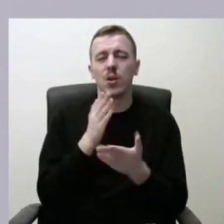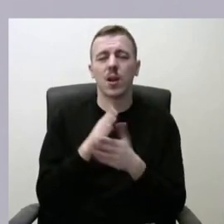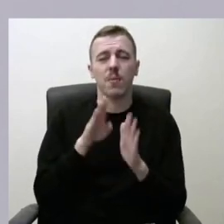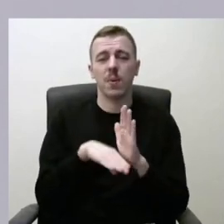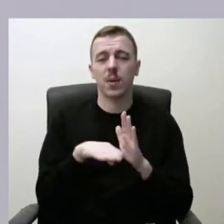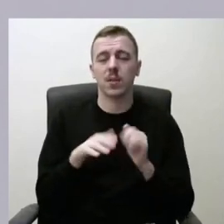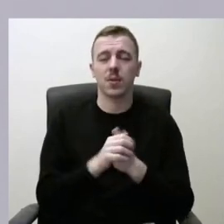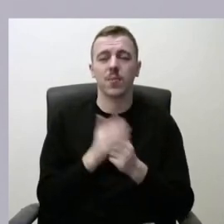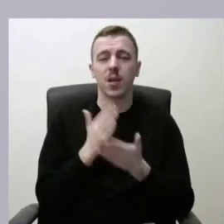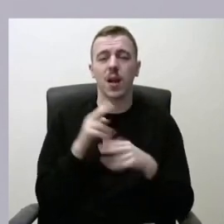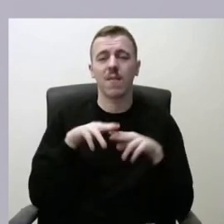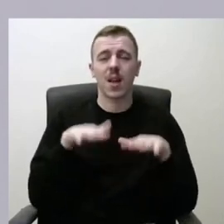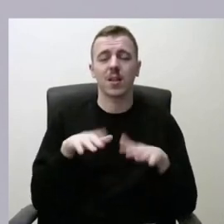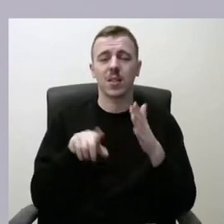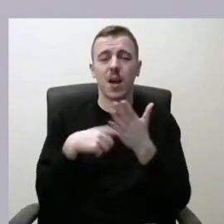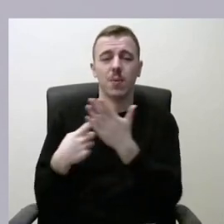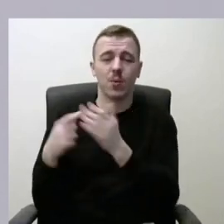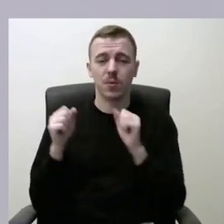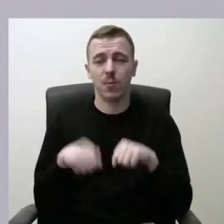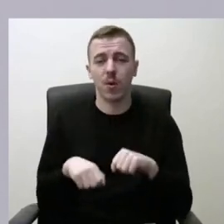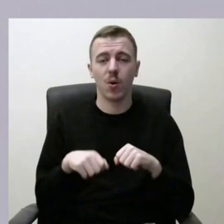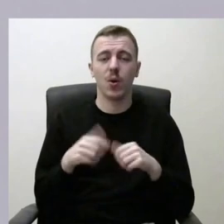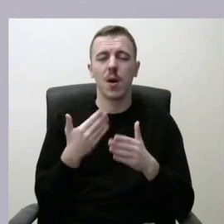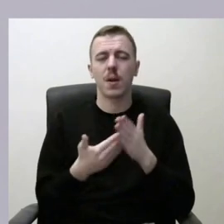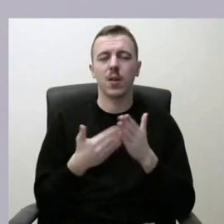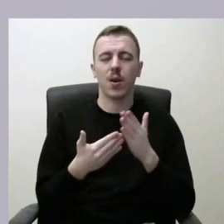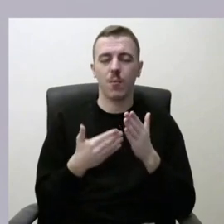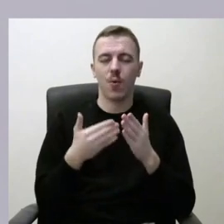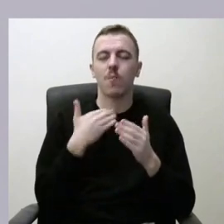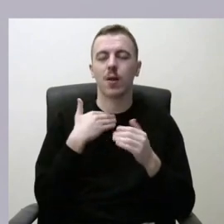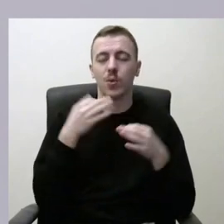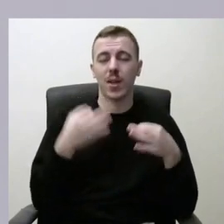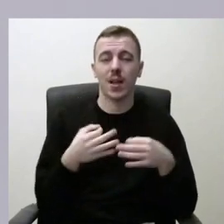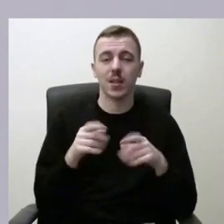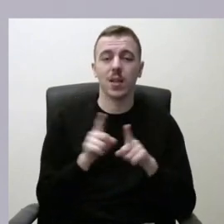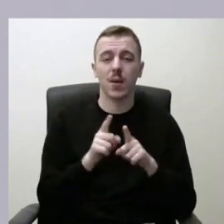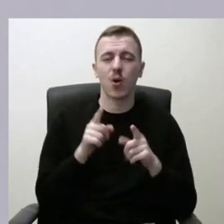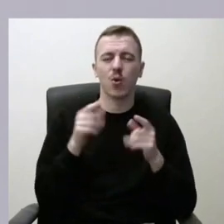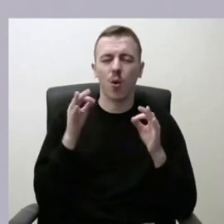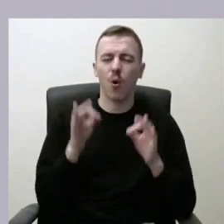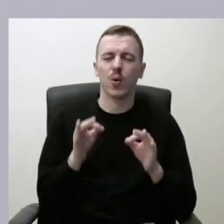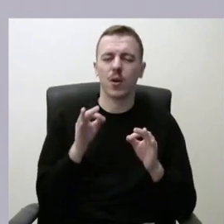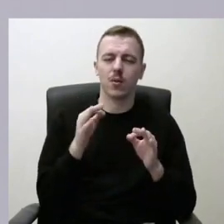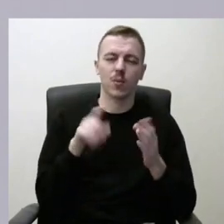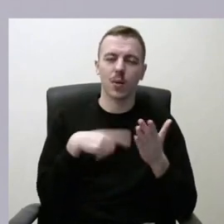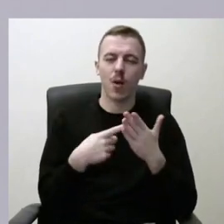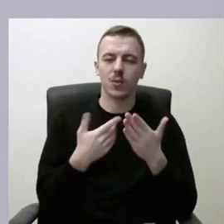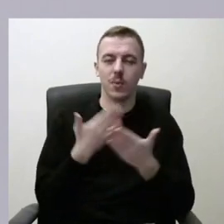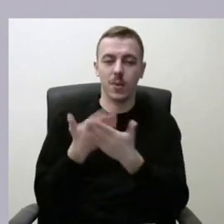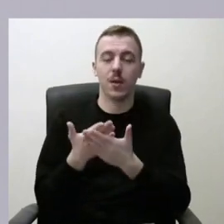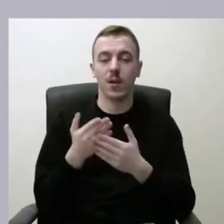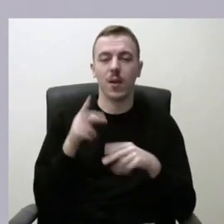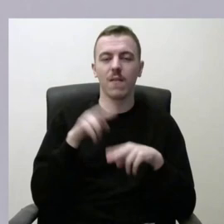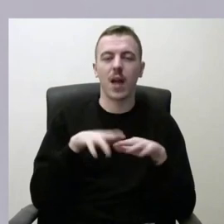Yra vietinės apklausos, su patariamojo balsų teise, būtent konkretų klausimą pateikti apklausą, daryti vietinius